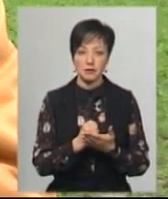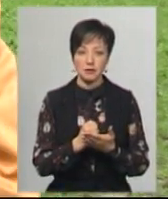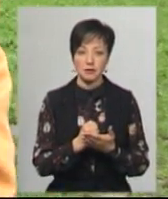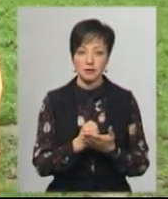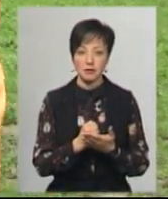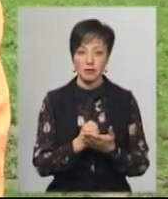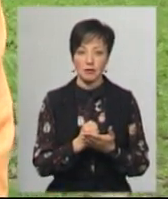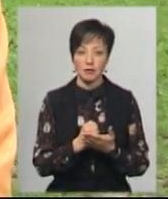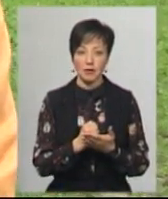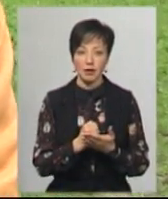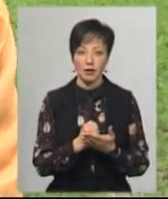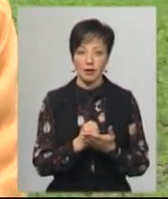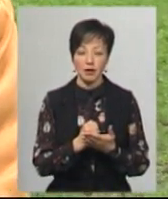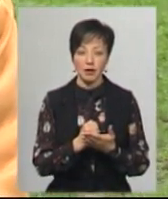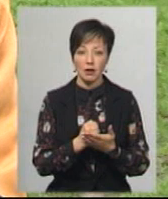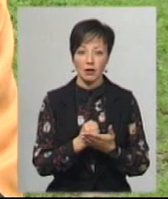Виніс волоко